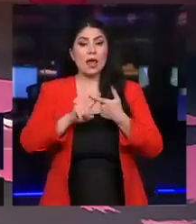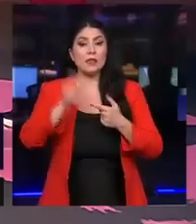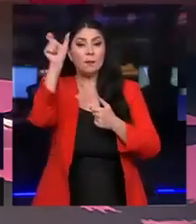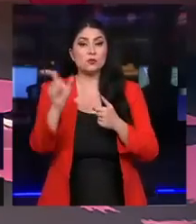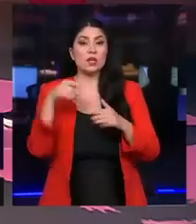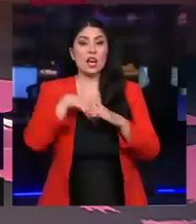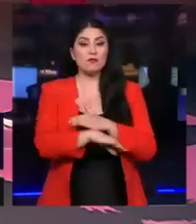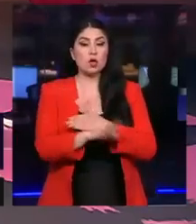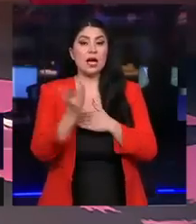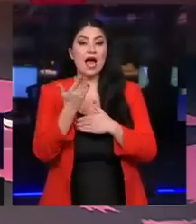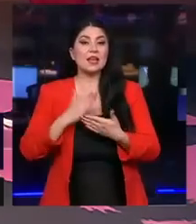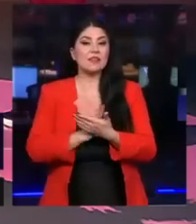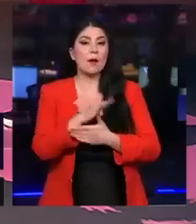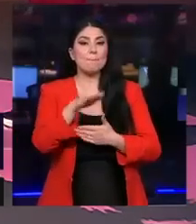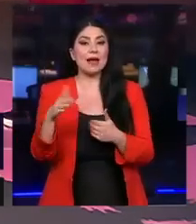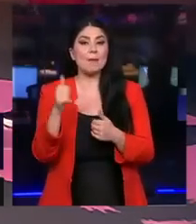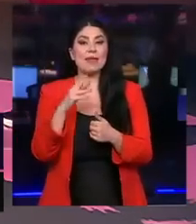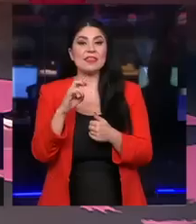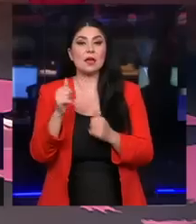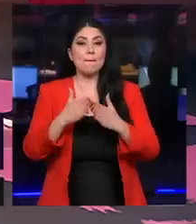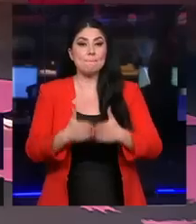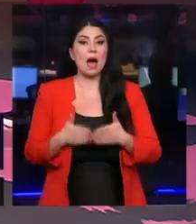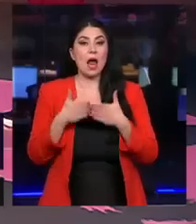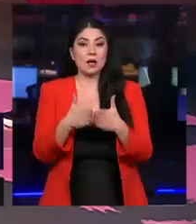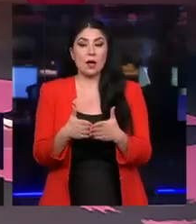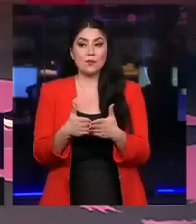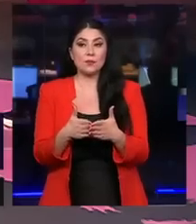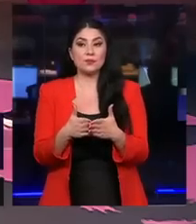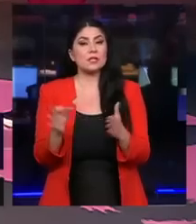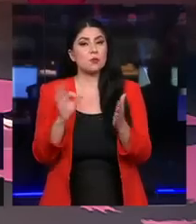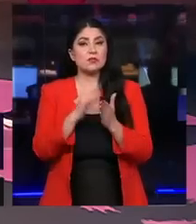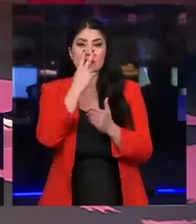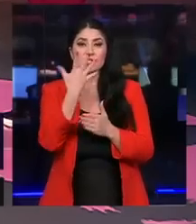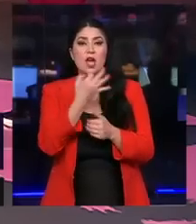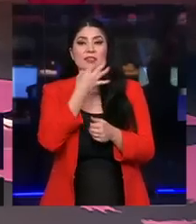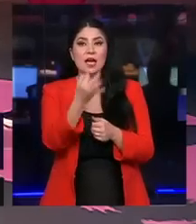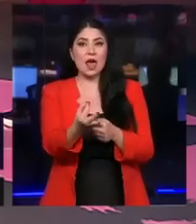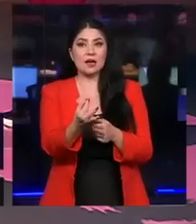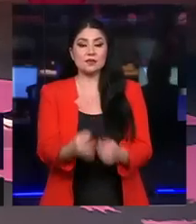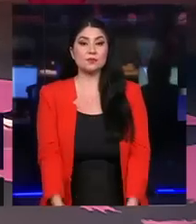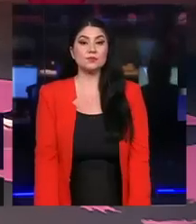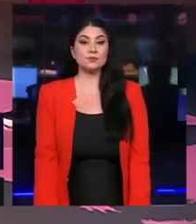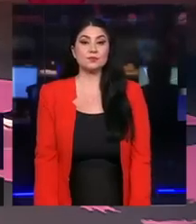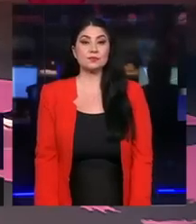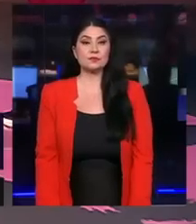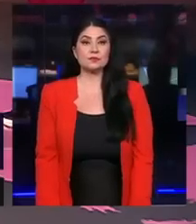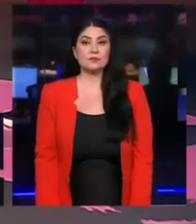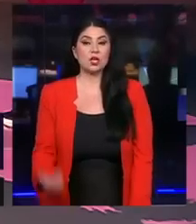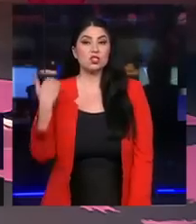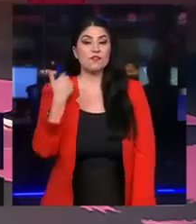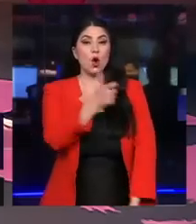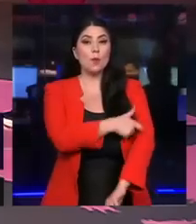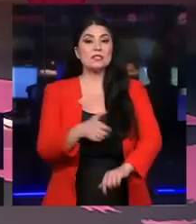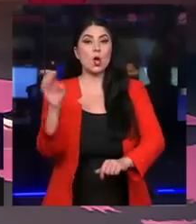care traversează Marea Mediterană în bărci. Cristina, îți propun să și vedem această declarație pe care ai amintit-o și tu. Șefa